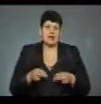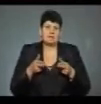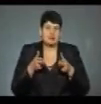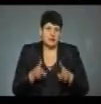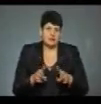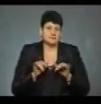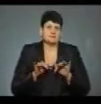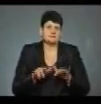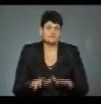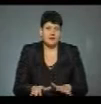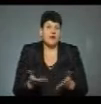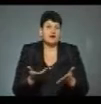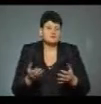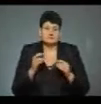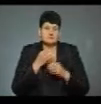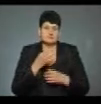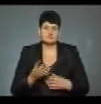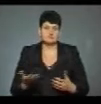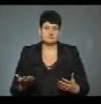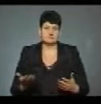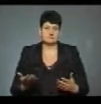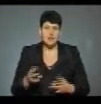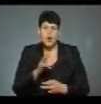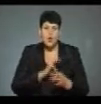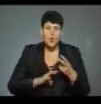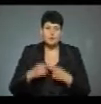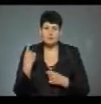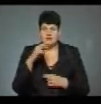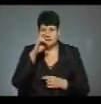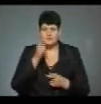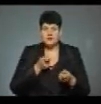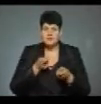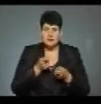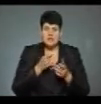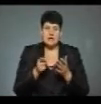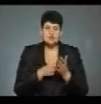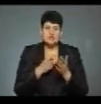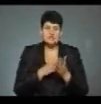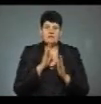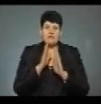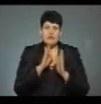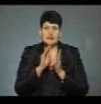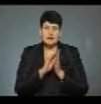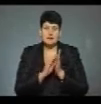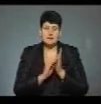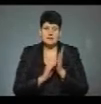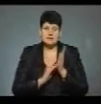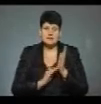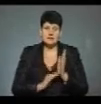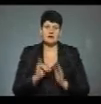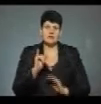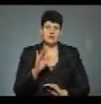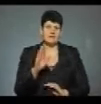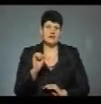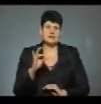не повідомила. Про обшуки в обласній адміністрації на сторінці Facebook написав нардеп від Тернопільщини